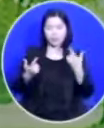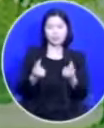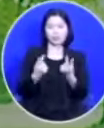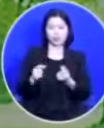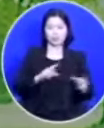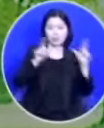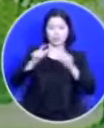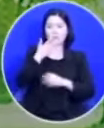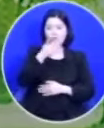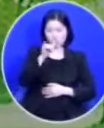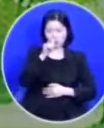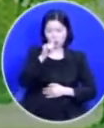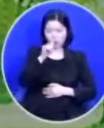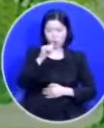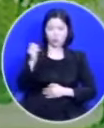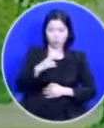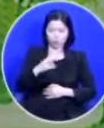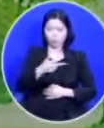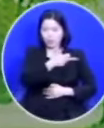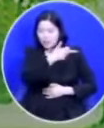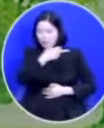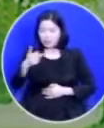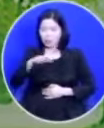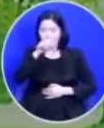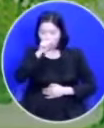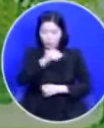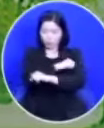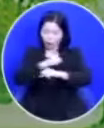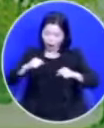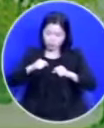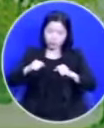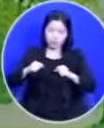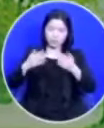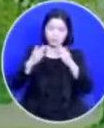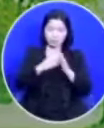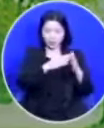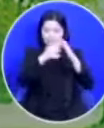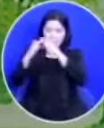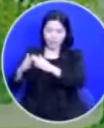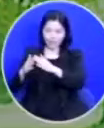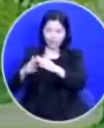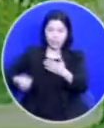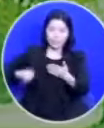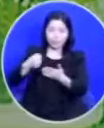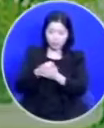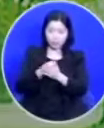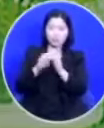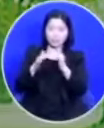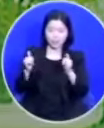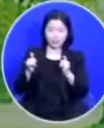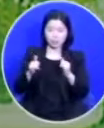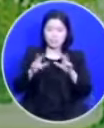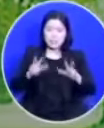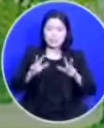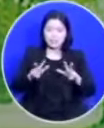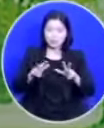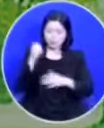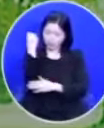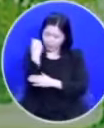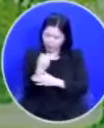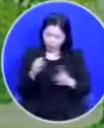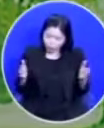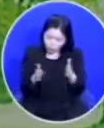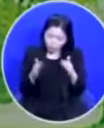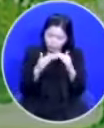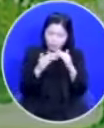크고 좋은 넓은 집 3 집에 이사를 가기로 정해진 사람은 지금은 비록 낡고 좁은 집에 살아도 마음